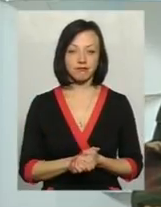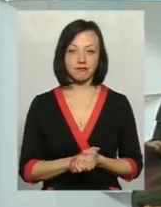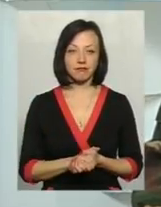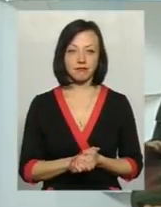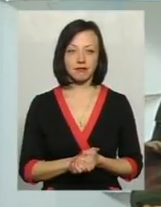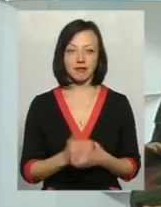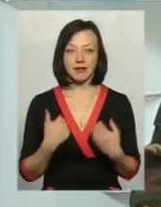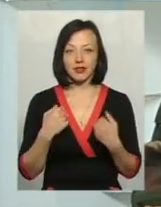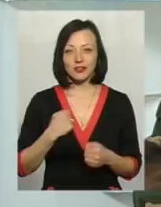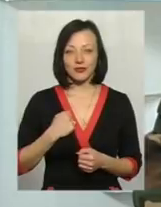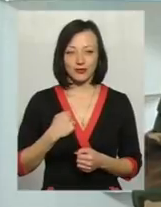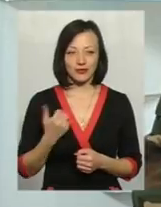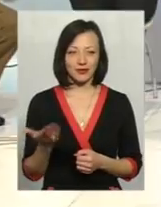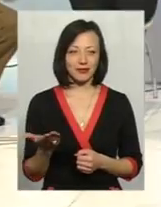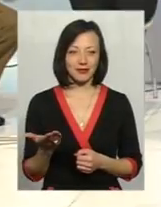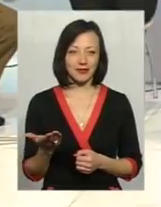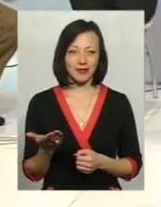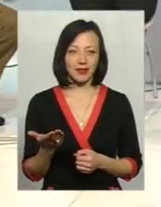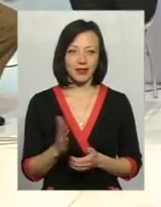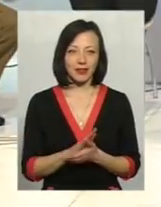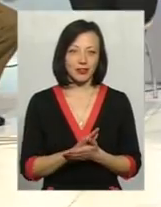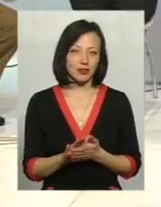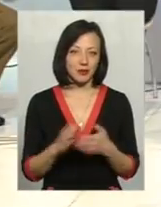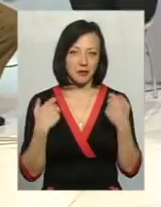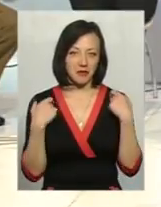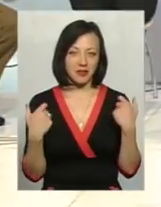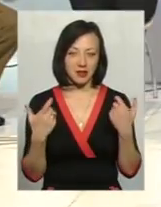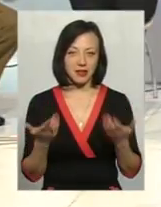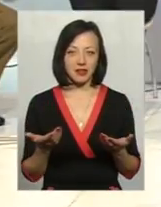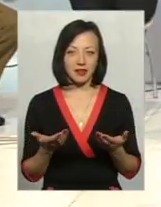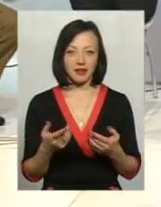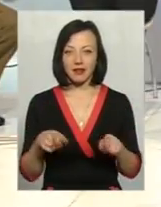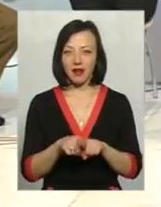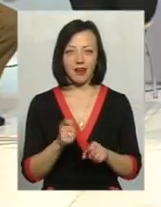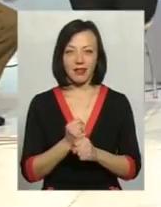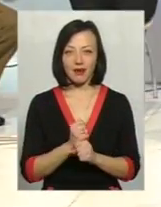Мені стало жалко його, чисто по-офіцерськи, тому що офіцери так не